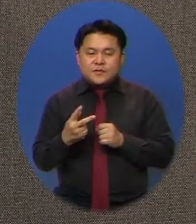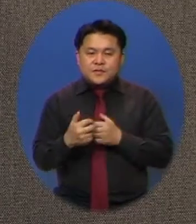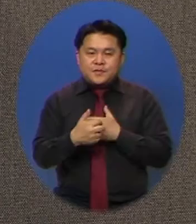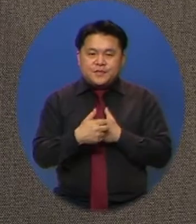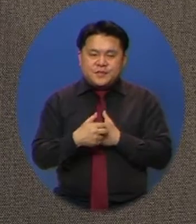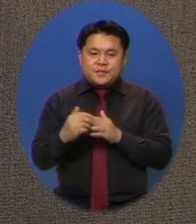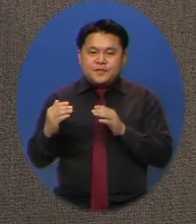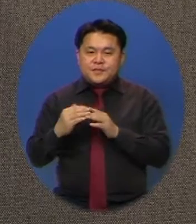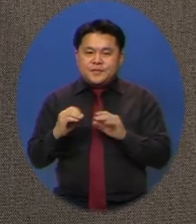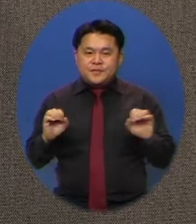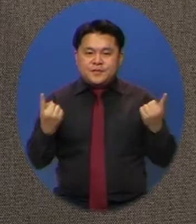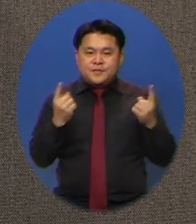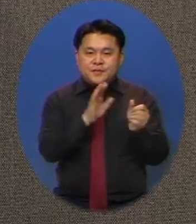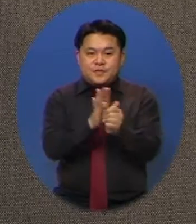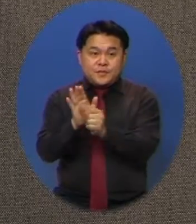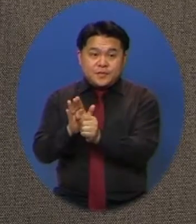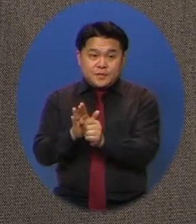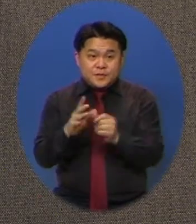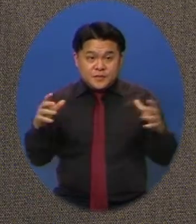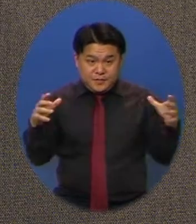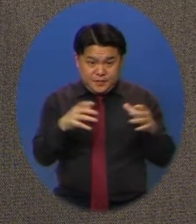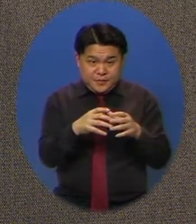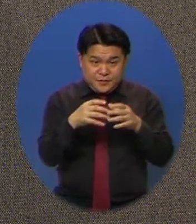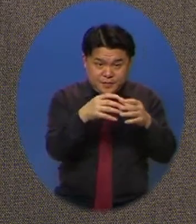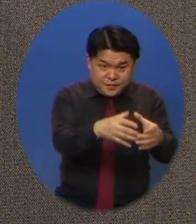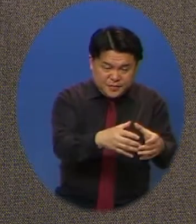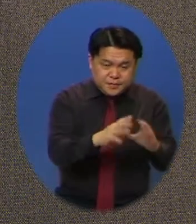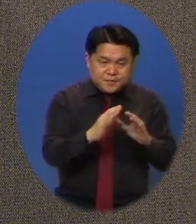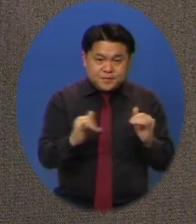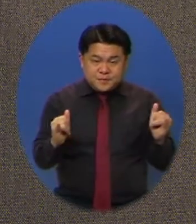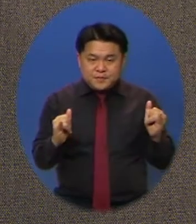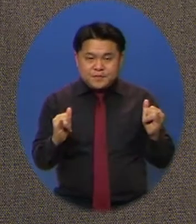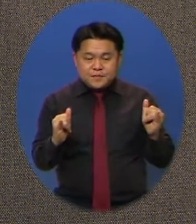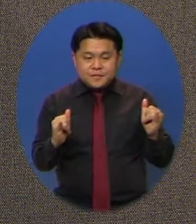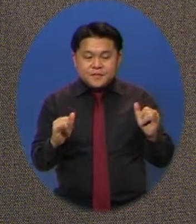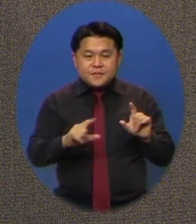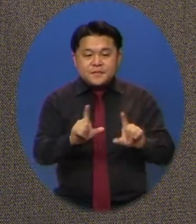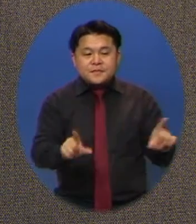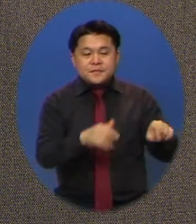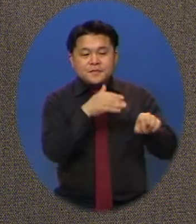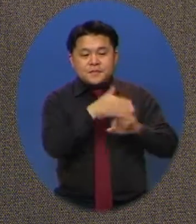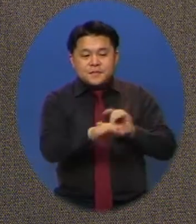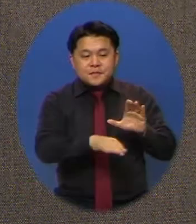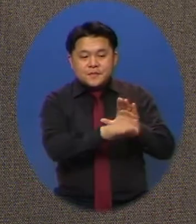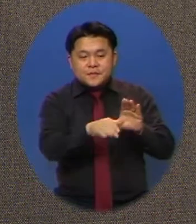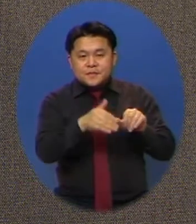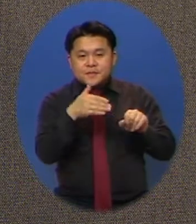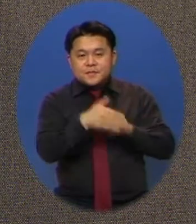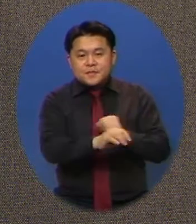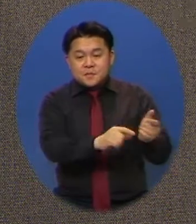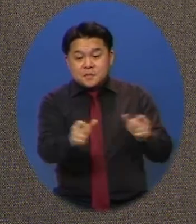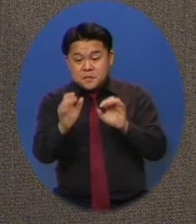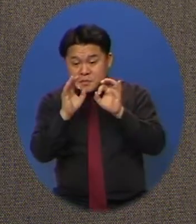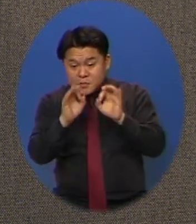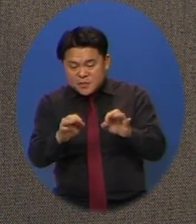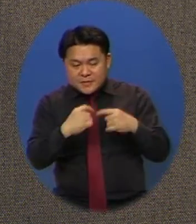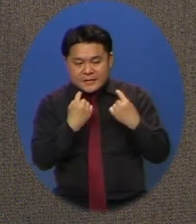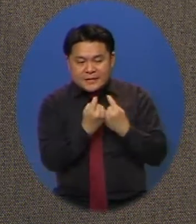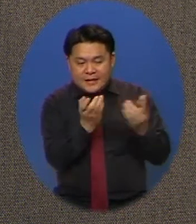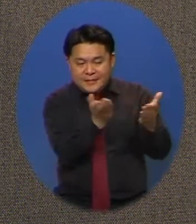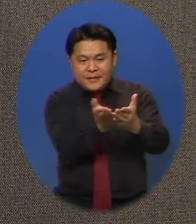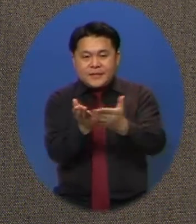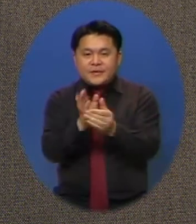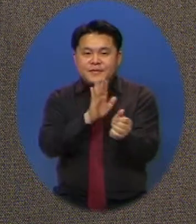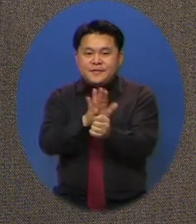교육을 한꺼번에 지원하는 부분을 국민들의 가구 형태에 따라서 개별적으로 지원하는